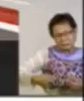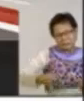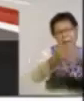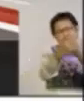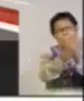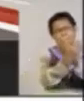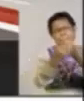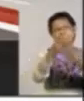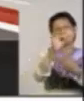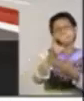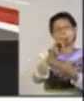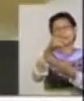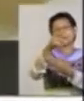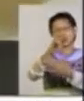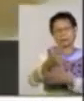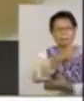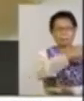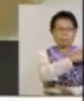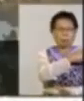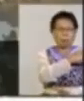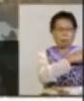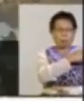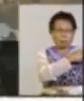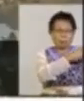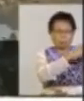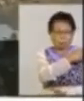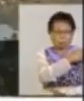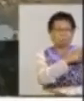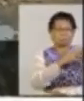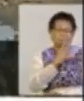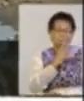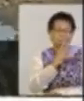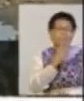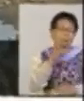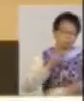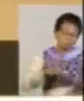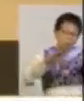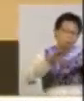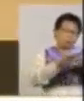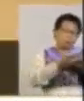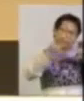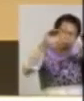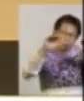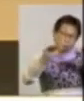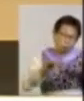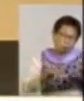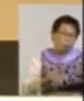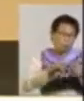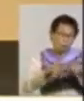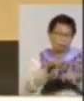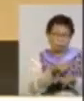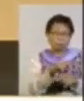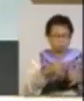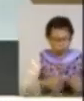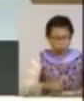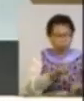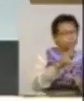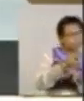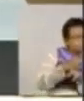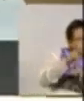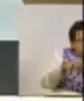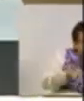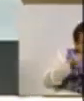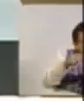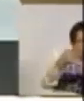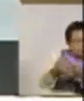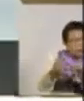Benting. Menurut penguasa kanan Bomba 2, Syamsul Ma'arif Saibani, walaupun banjir beransur surut, situasi tersebut akan terus dipantau Jabatan